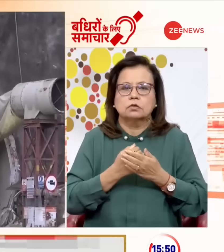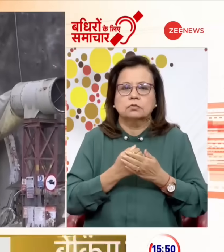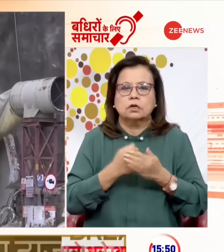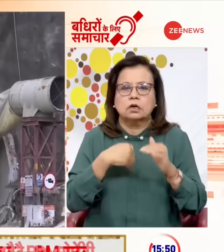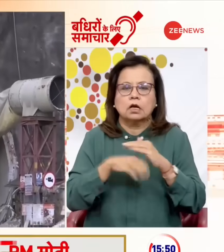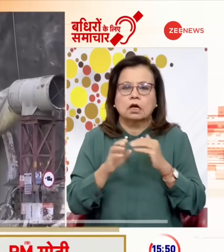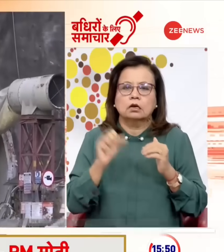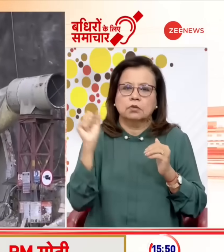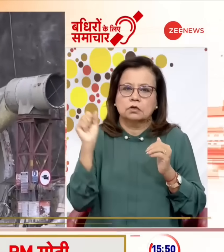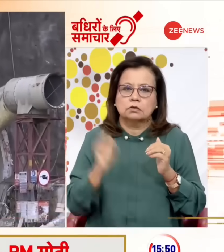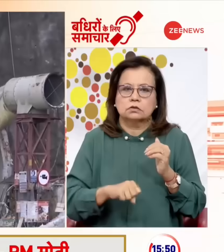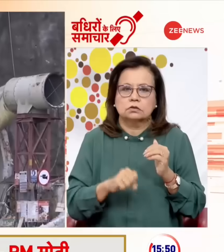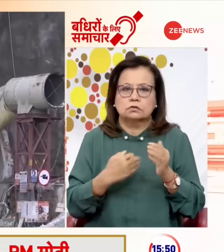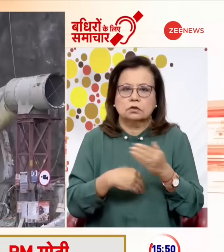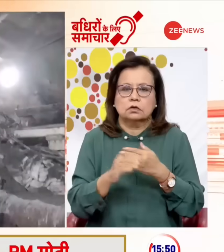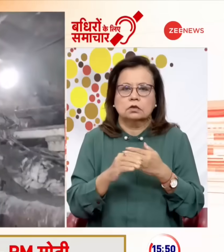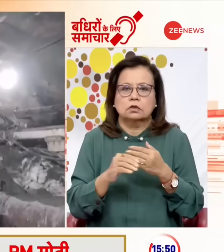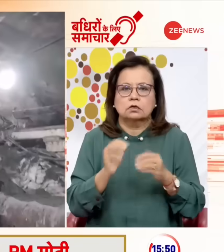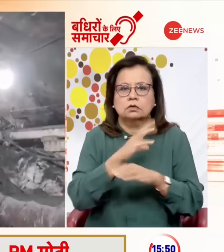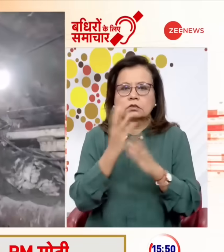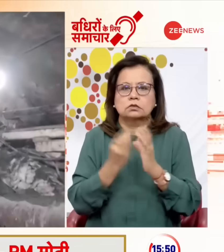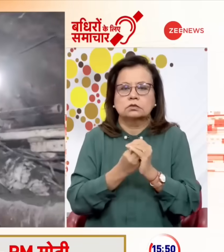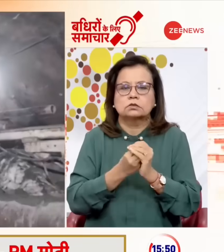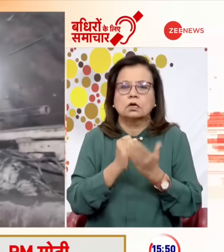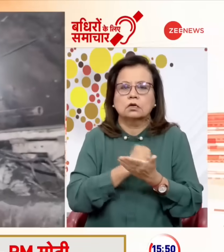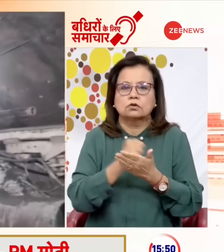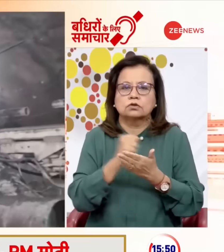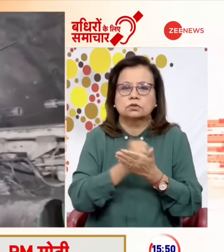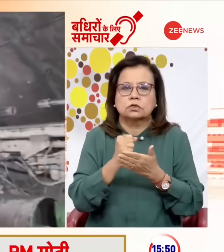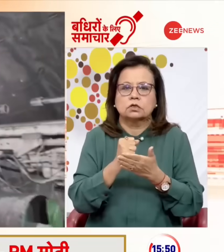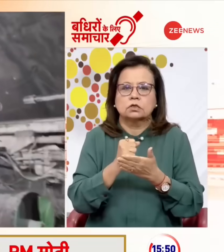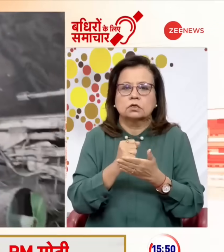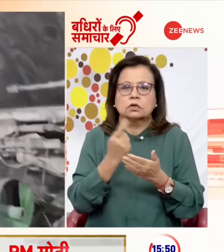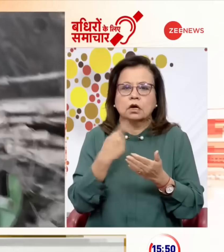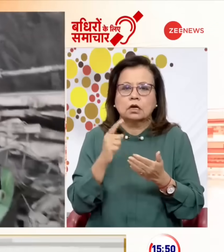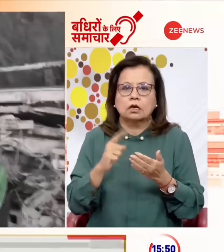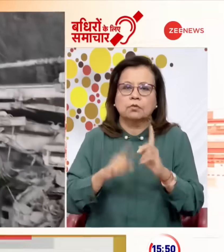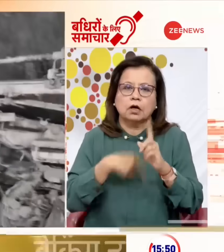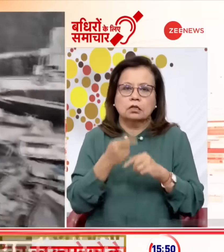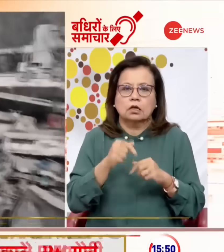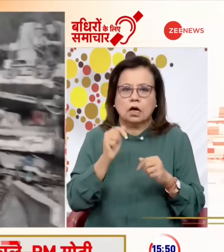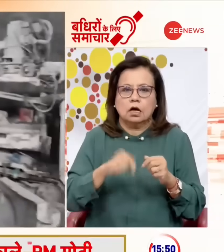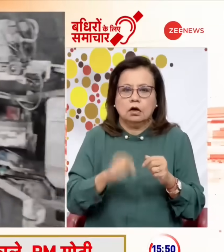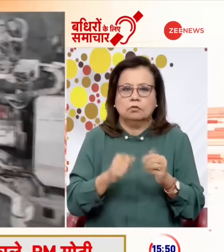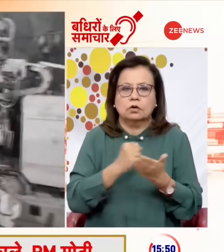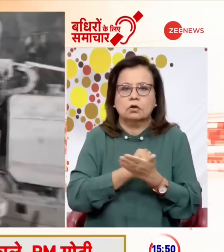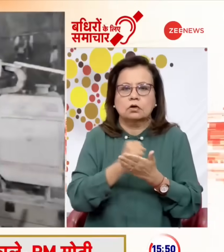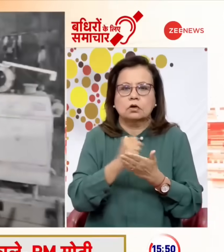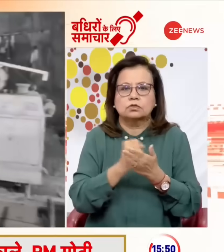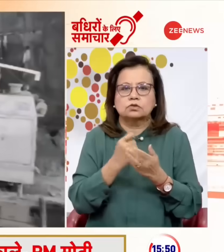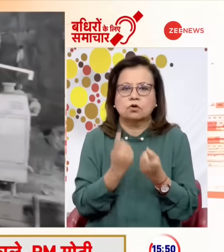रेस्क्यू टीम निकालने में असफल रही है। सारी कोशिशें आजमाने के बाद